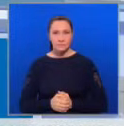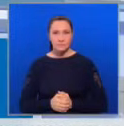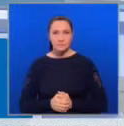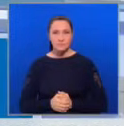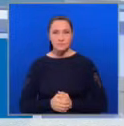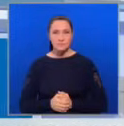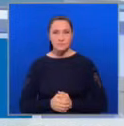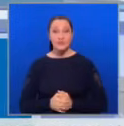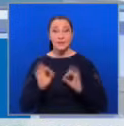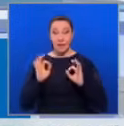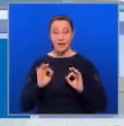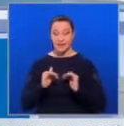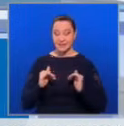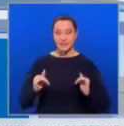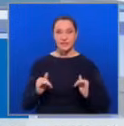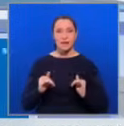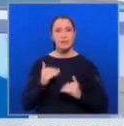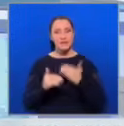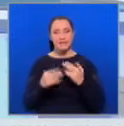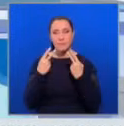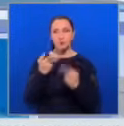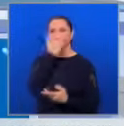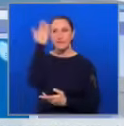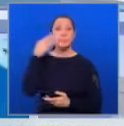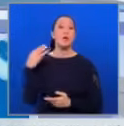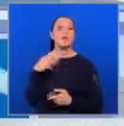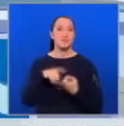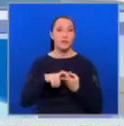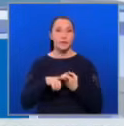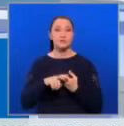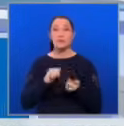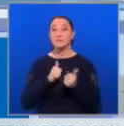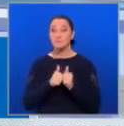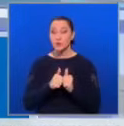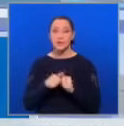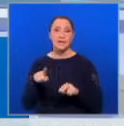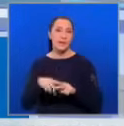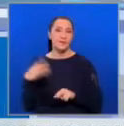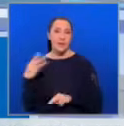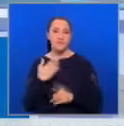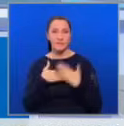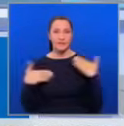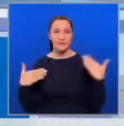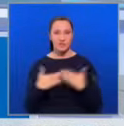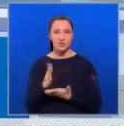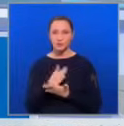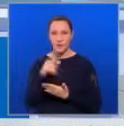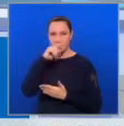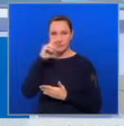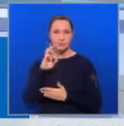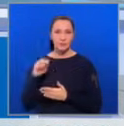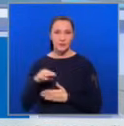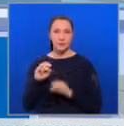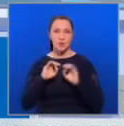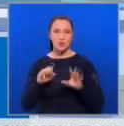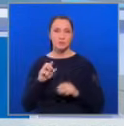бъдеще така се разделяме следват прогнозата за времето с ева кеке безова и спортните новини с илиана енев приятна вечер споделяме важното и